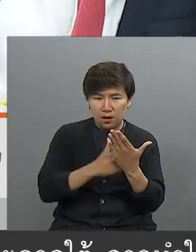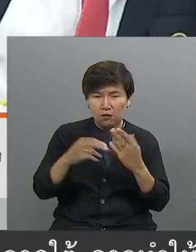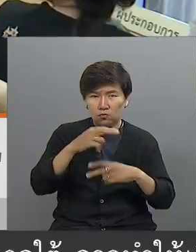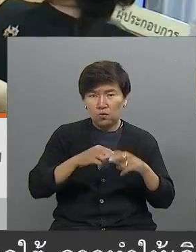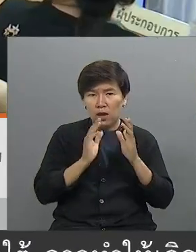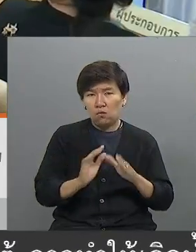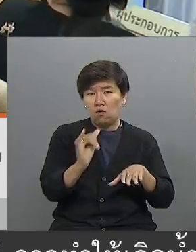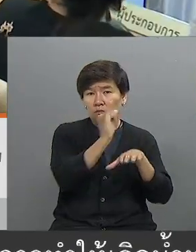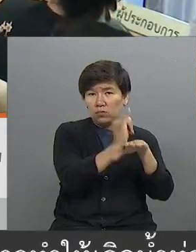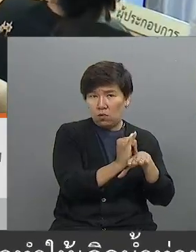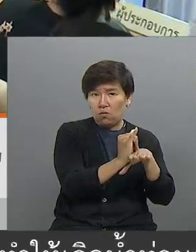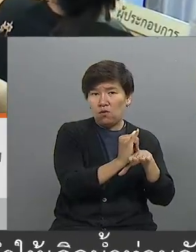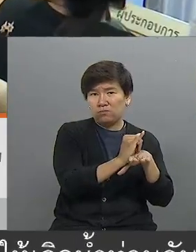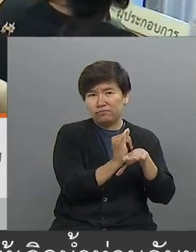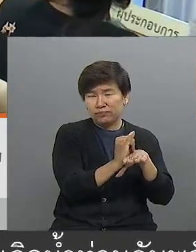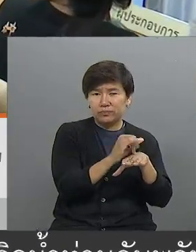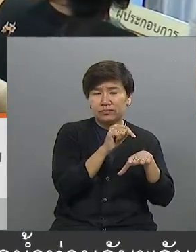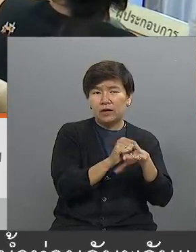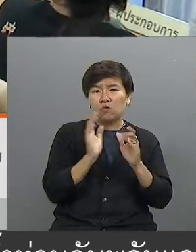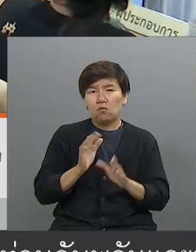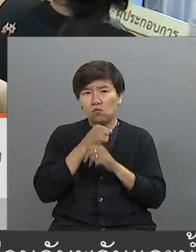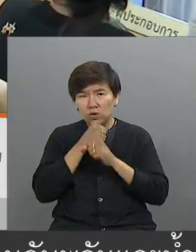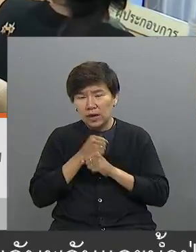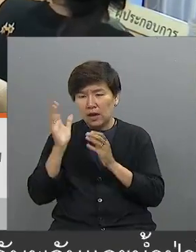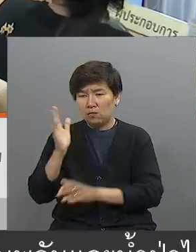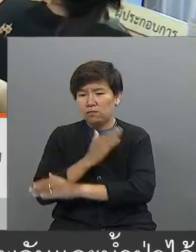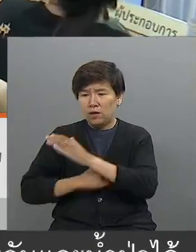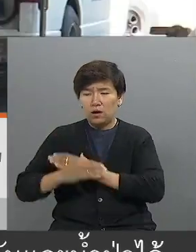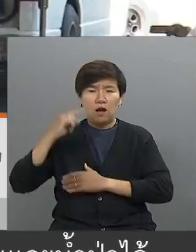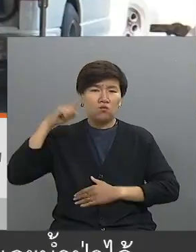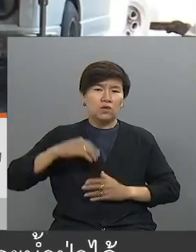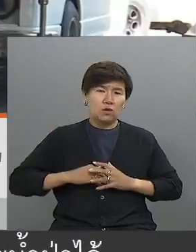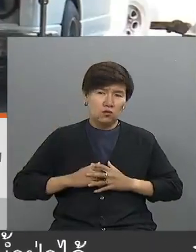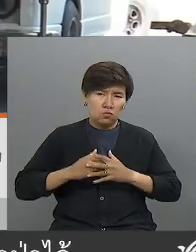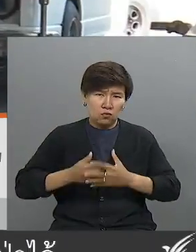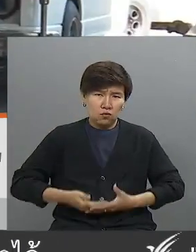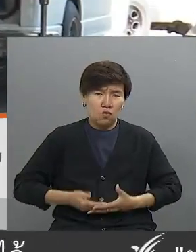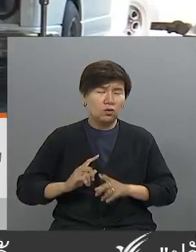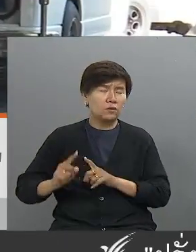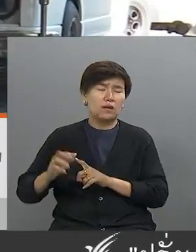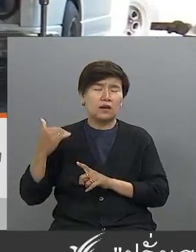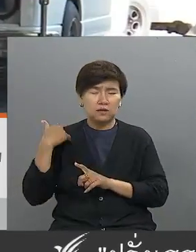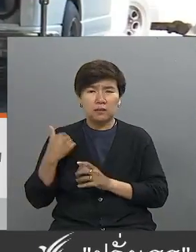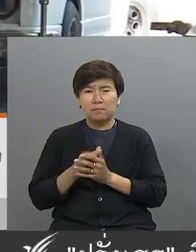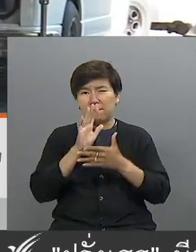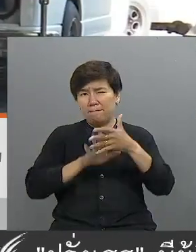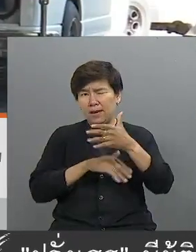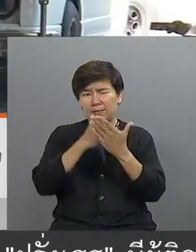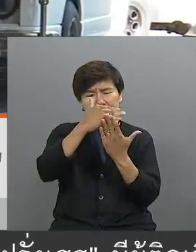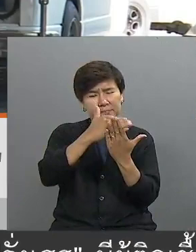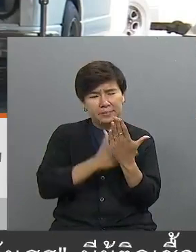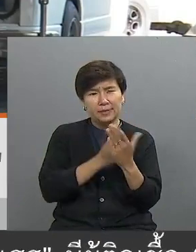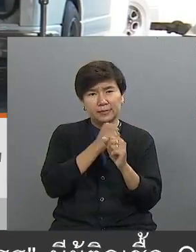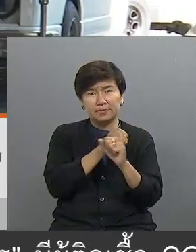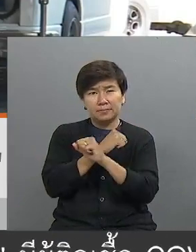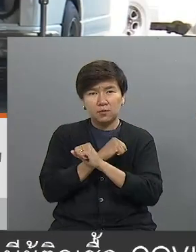ครรภ์ผู้สูงอายุในพื้นที่รวมทั้งจัดทีมหน่วยแพทย์เคลื่อนที่และดำเนินการตามแผนรับมือป้องกันน้ำท่วมสถ